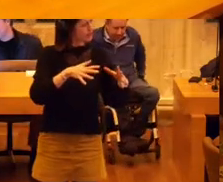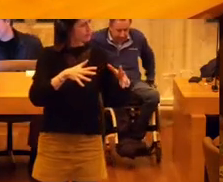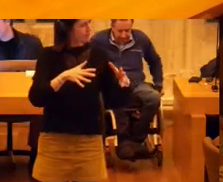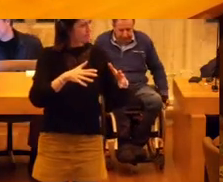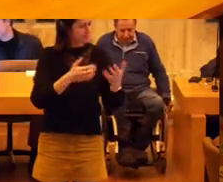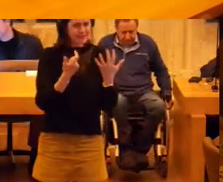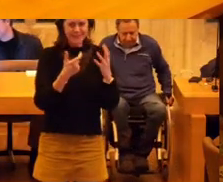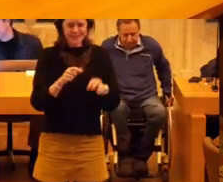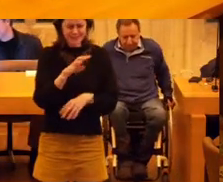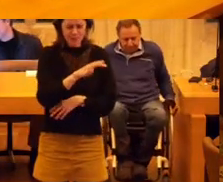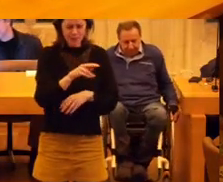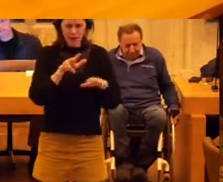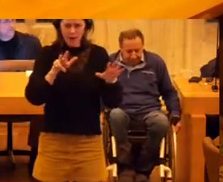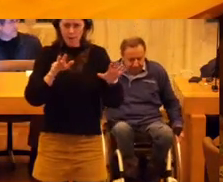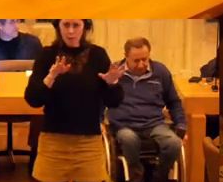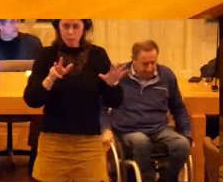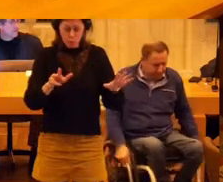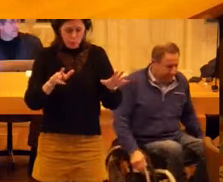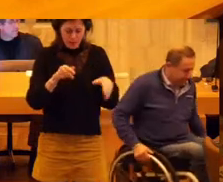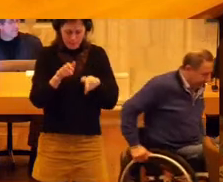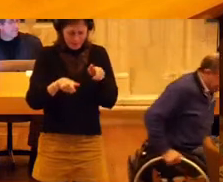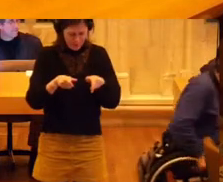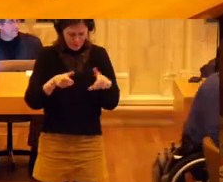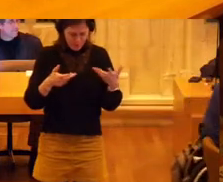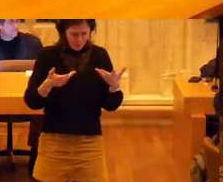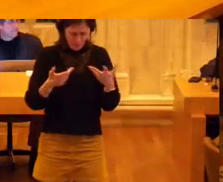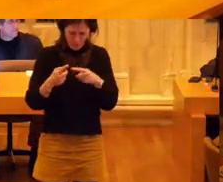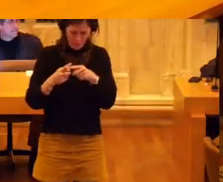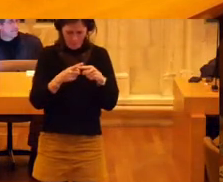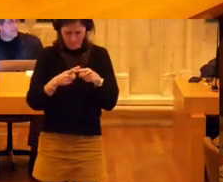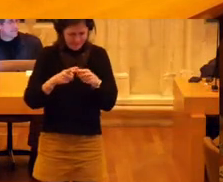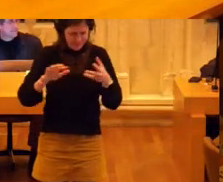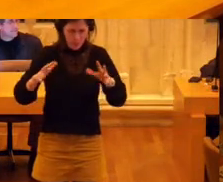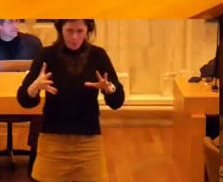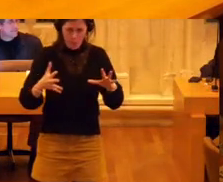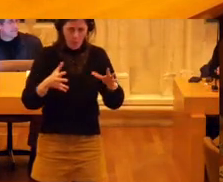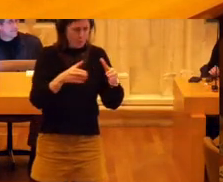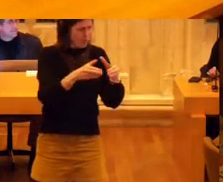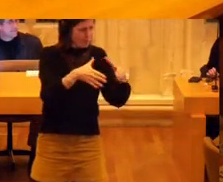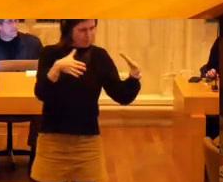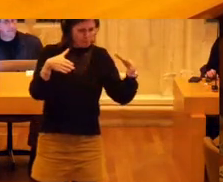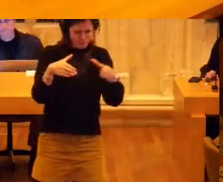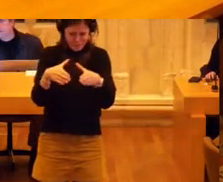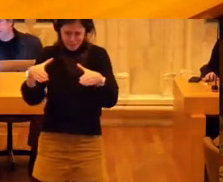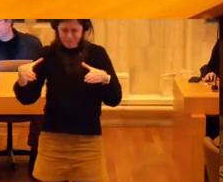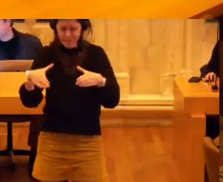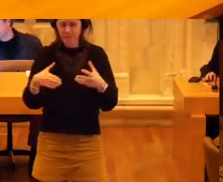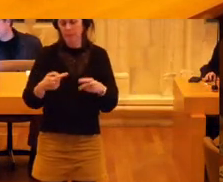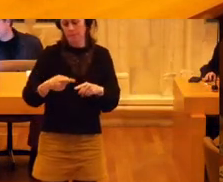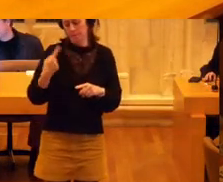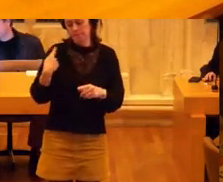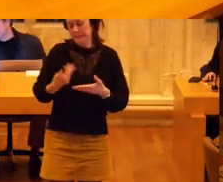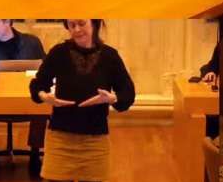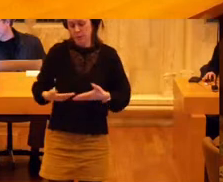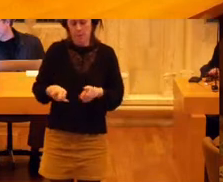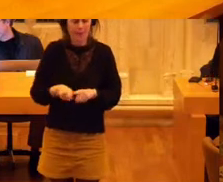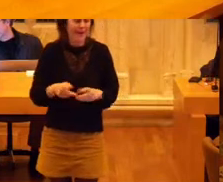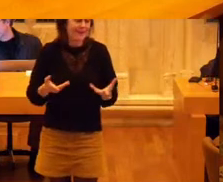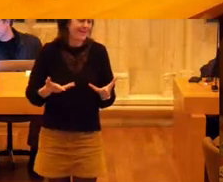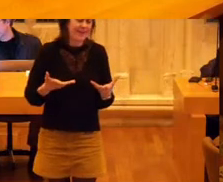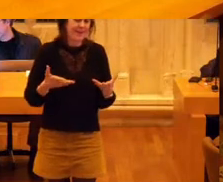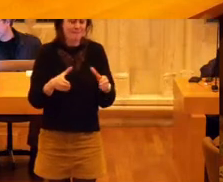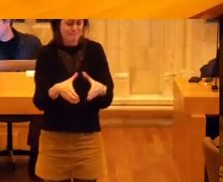ces 748 conseillers de quartier. Comme la situation l'était déjà antérieurement, on a une très forte